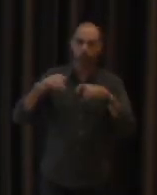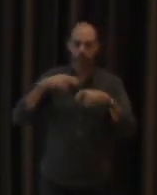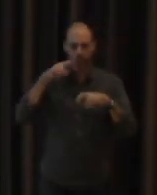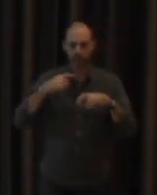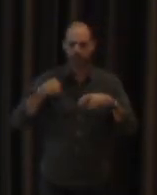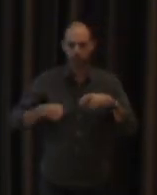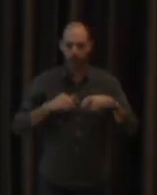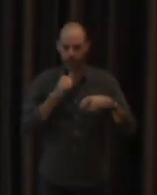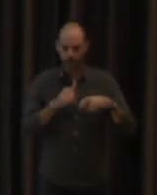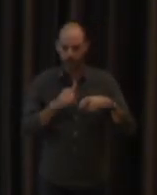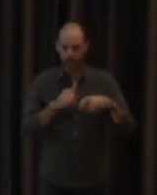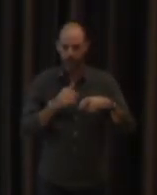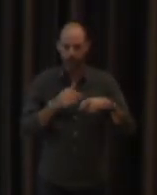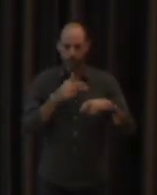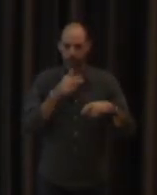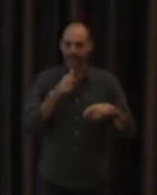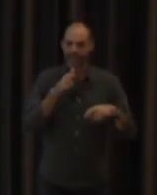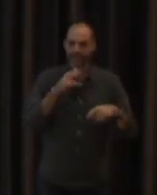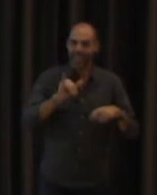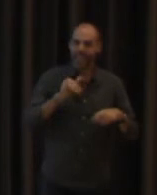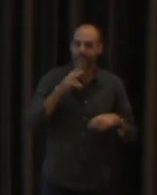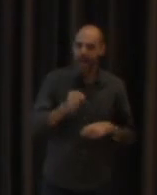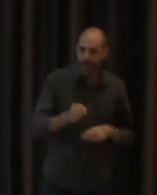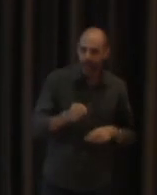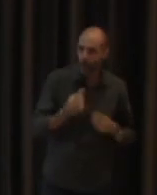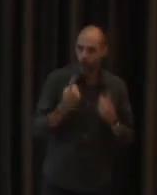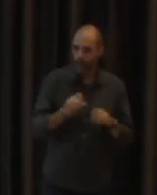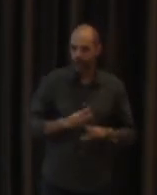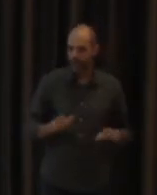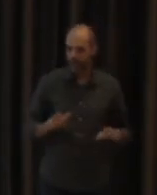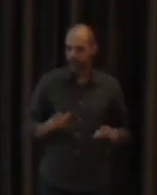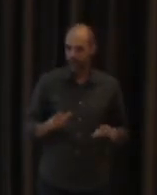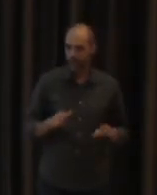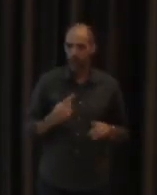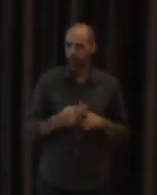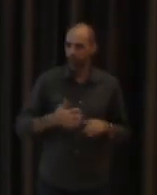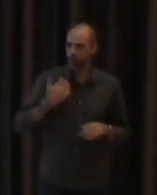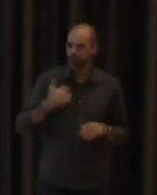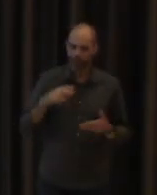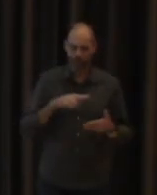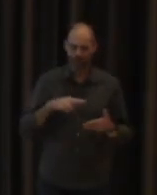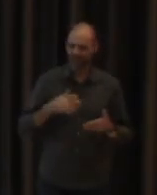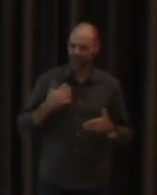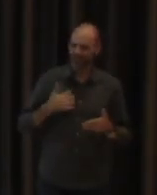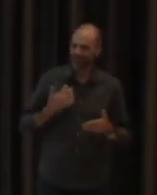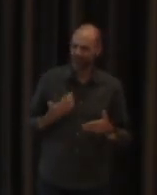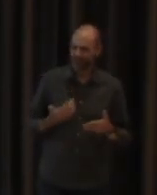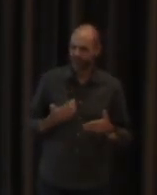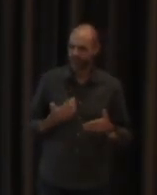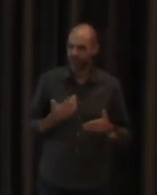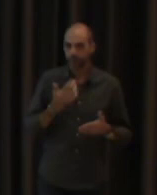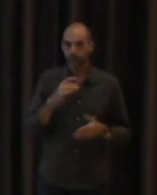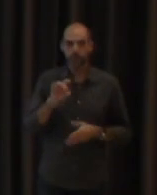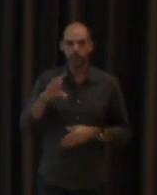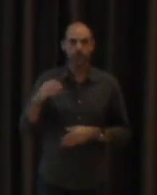bé. No diríem quan hi ha pujat. Aquí no necessitem, vaja, ens faria nosa el pronom i. I mireu el cas de